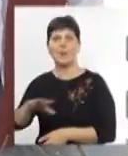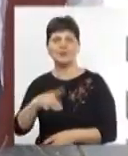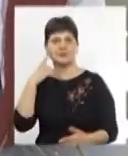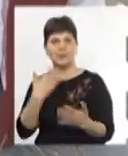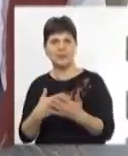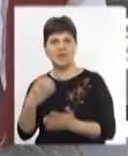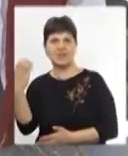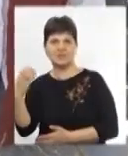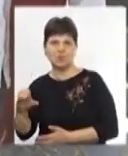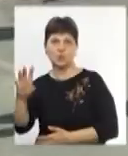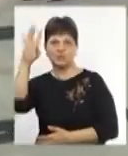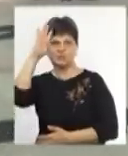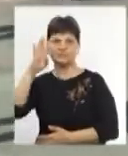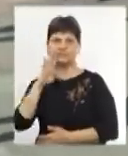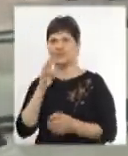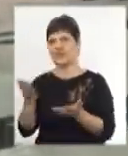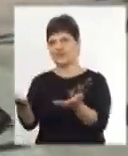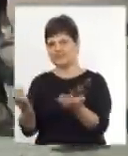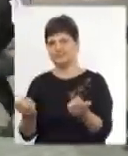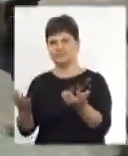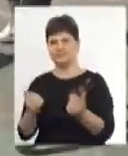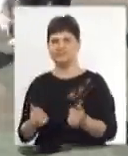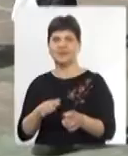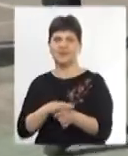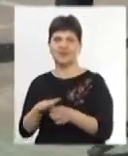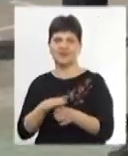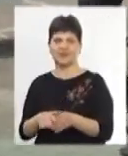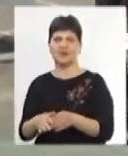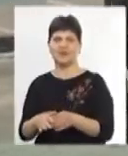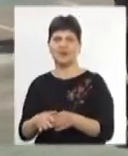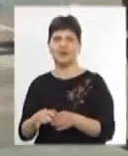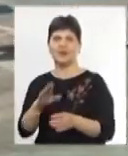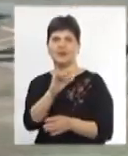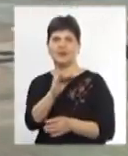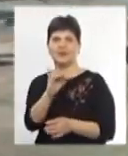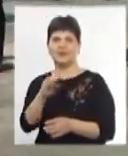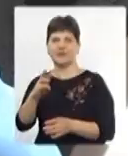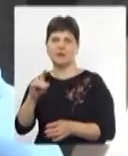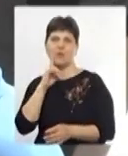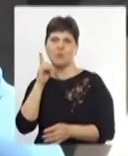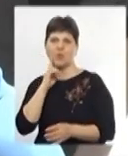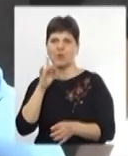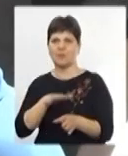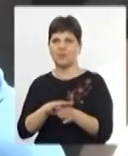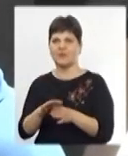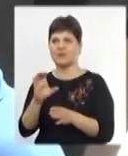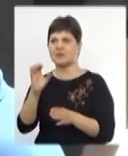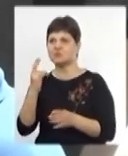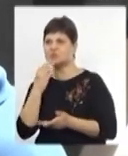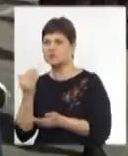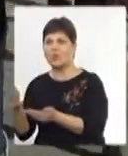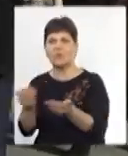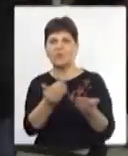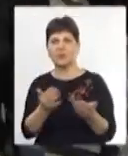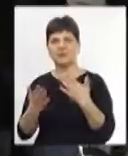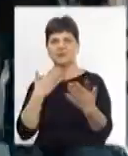Близько сотні хлопців та дівчат агітували долучатись до виконання вправ з фітнесу. Також молодь проводила соцопитування